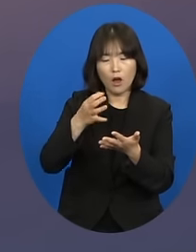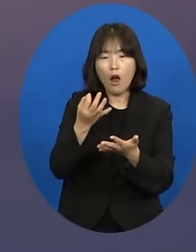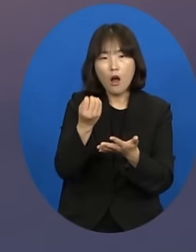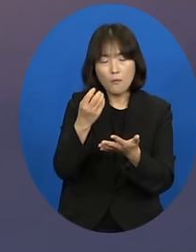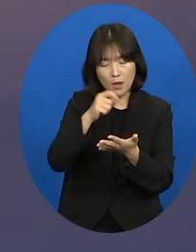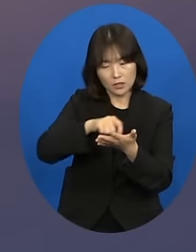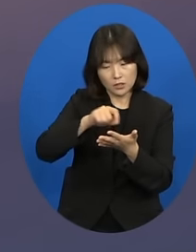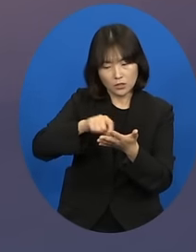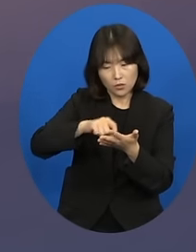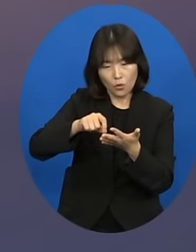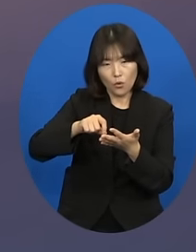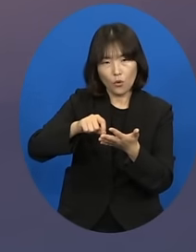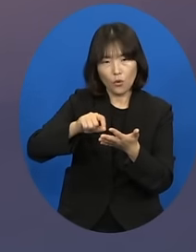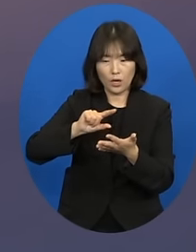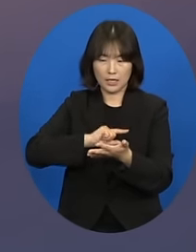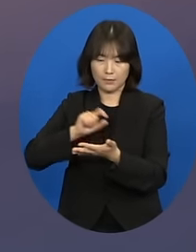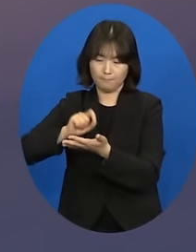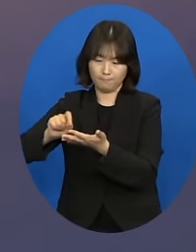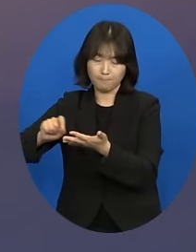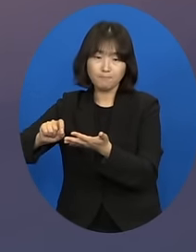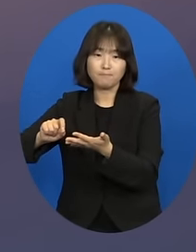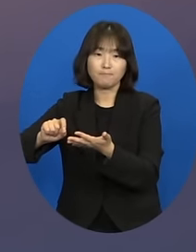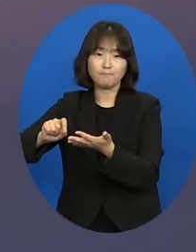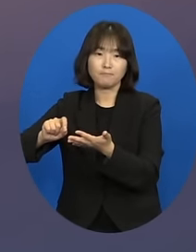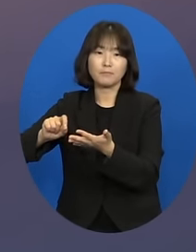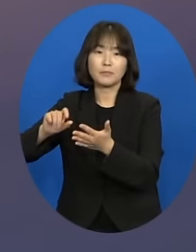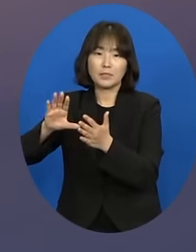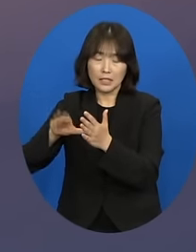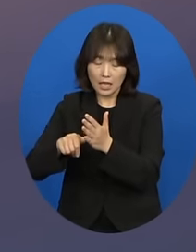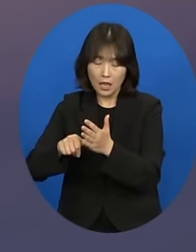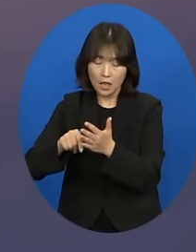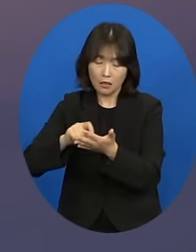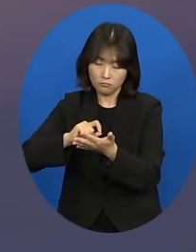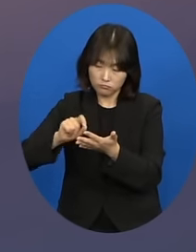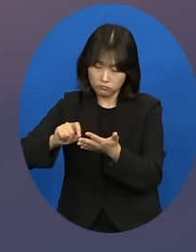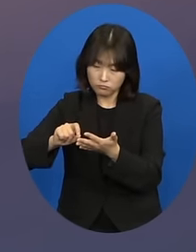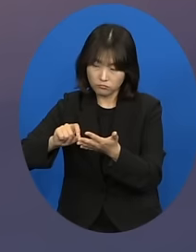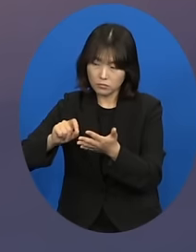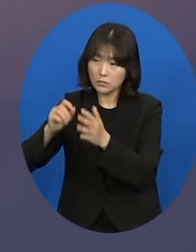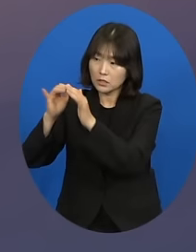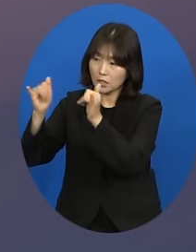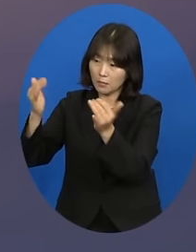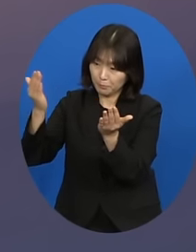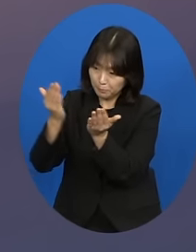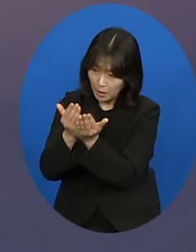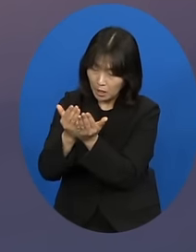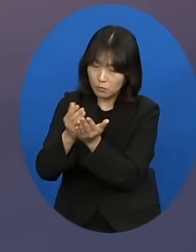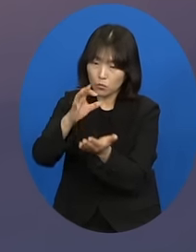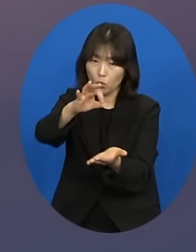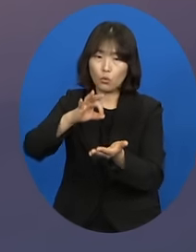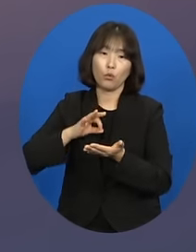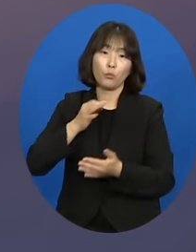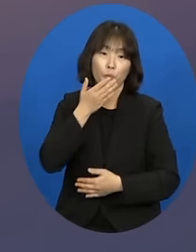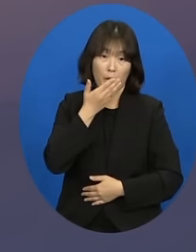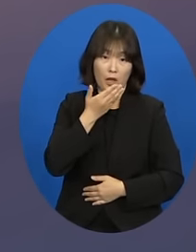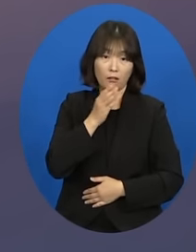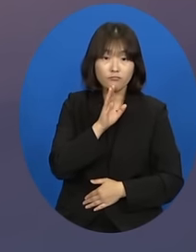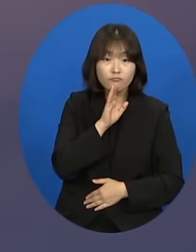그러면은 그 서명자가 맞으면 이제 그 돈이 지급이 되잖아요. 마치 그와 같은